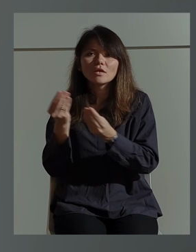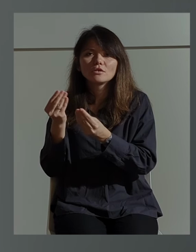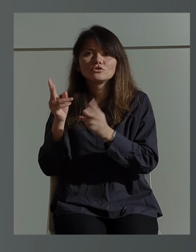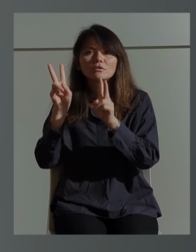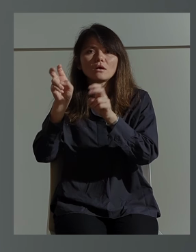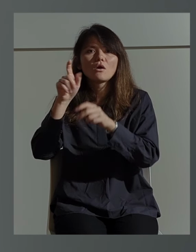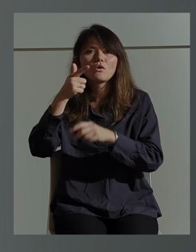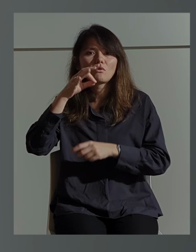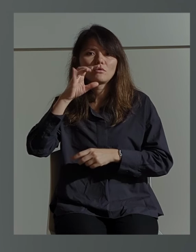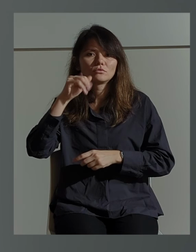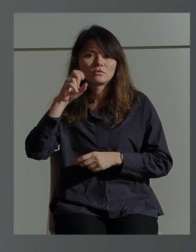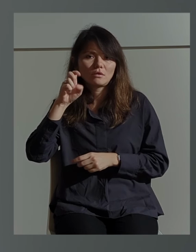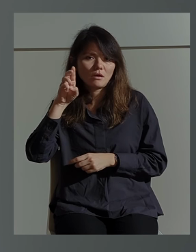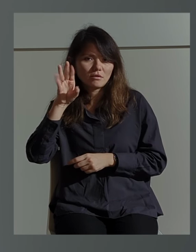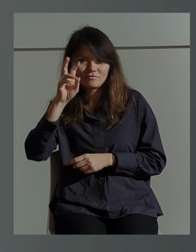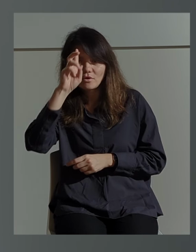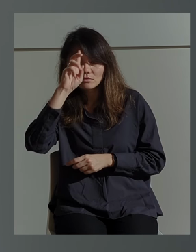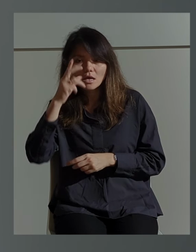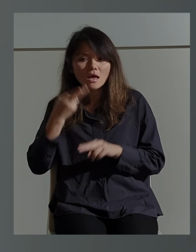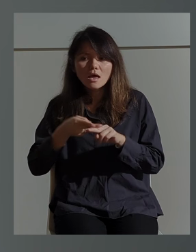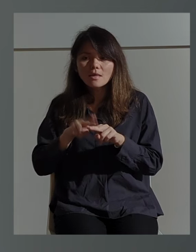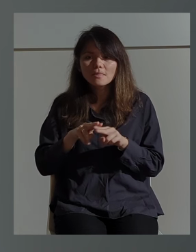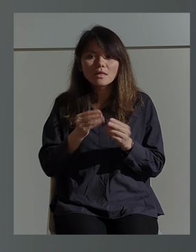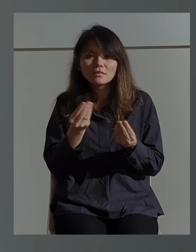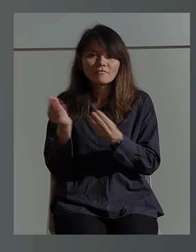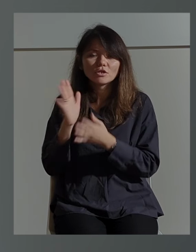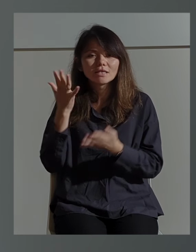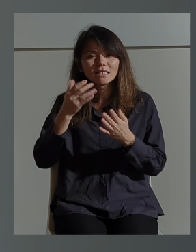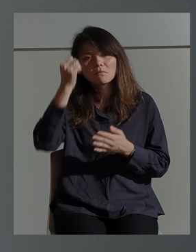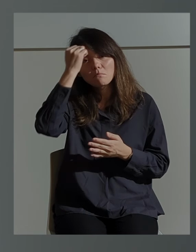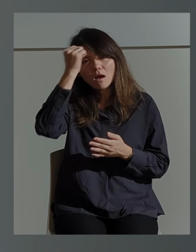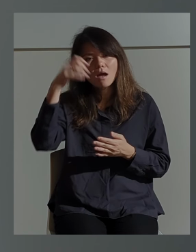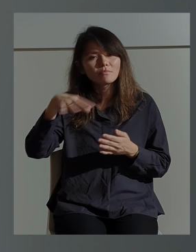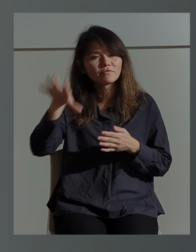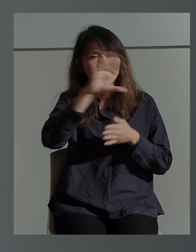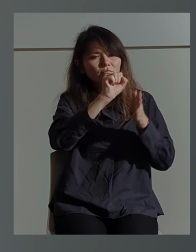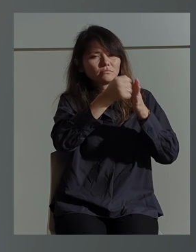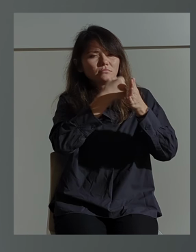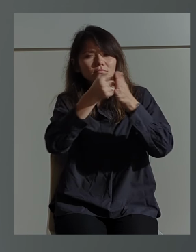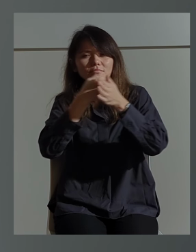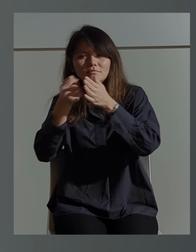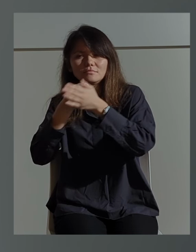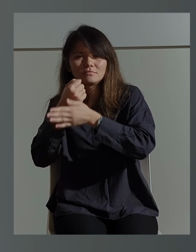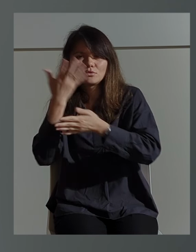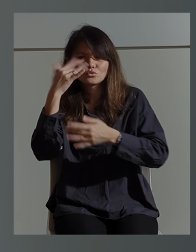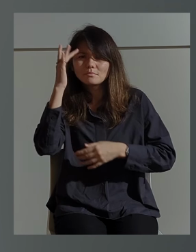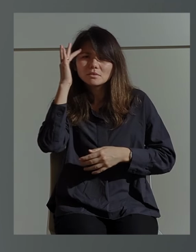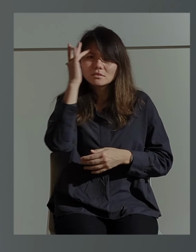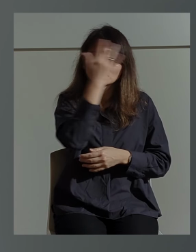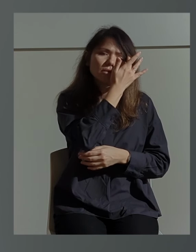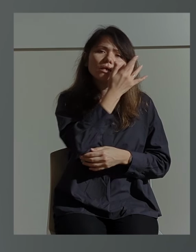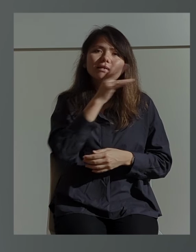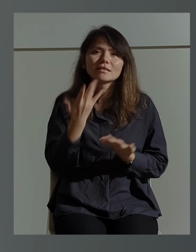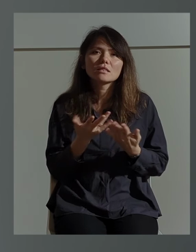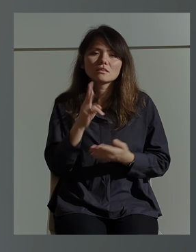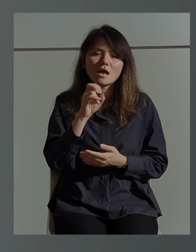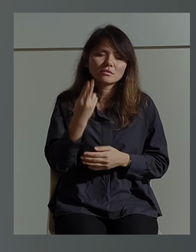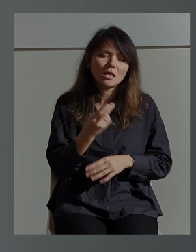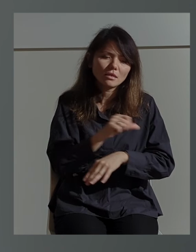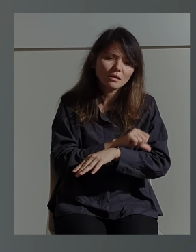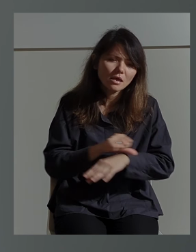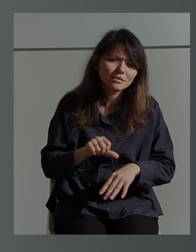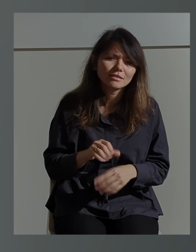государство это не вещ ЕС всем стереть память в одно всему человечеству ни национальных границ